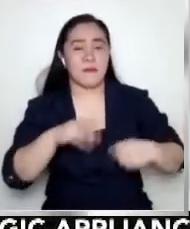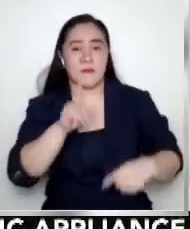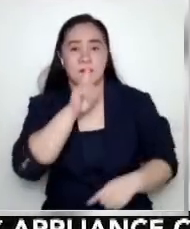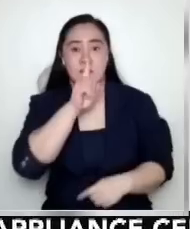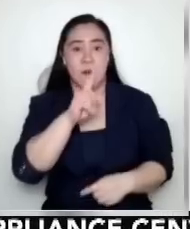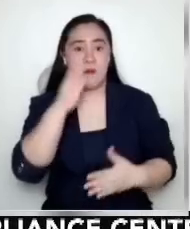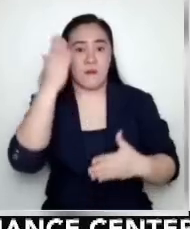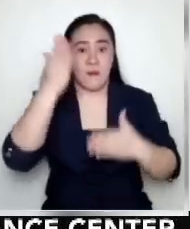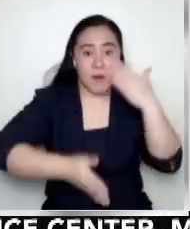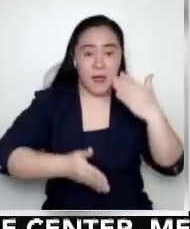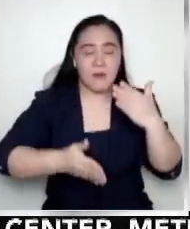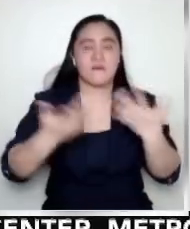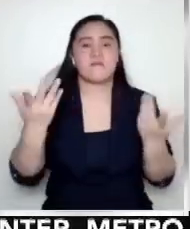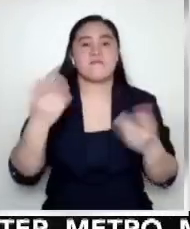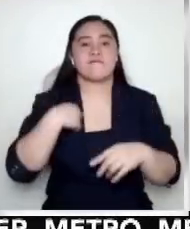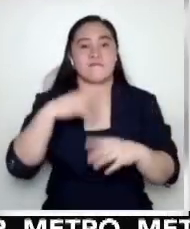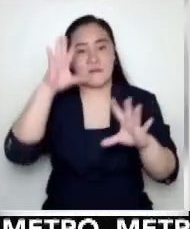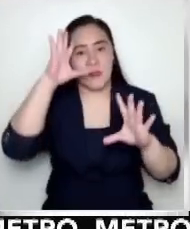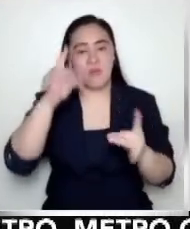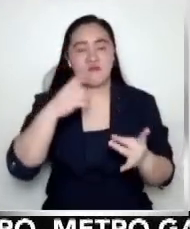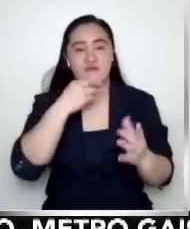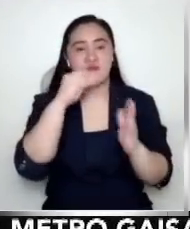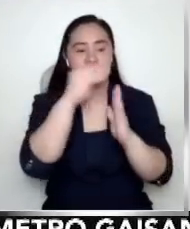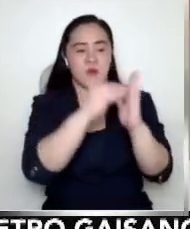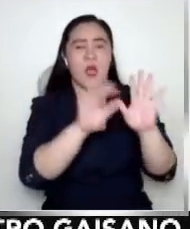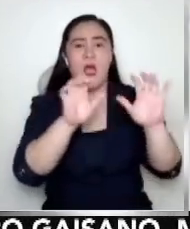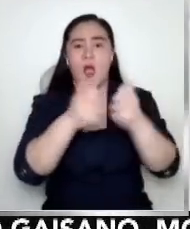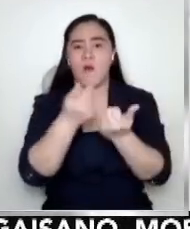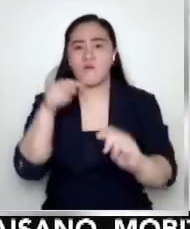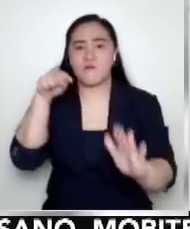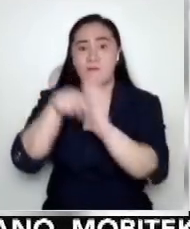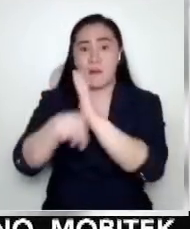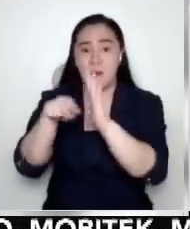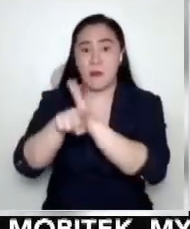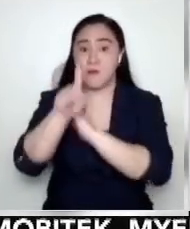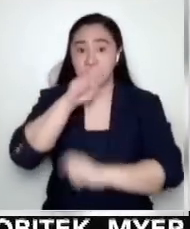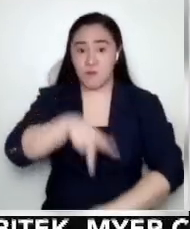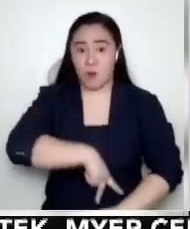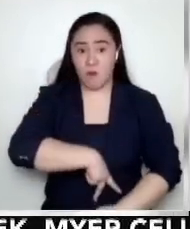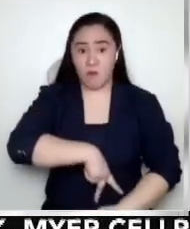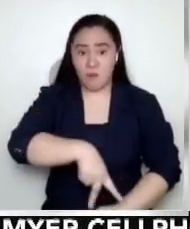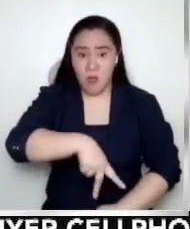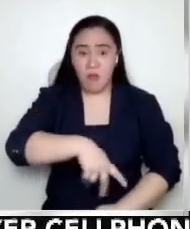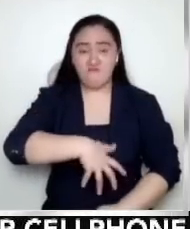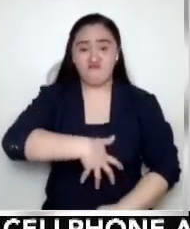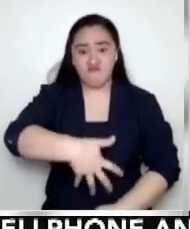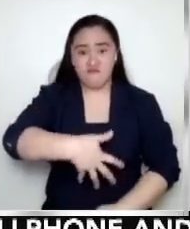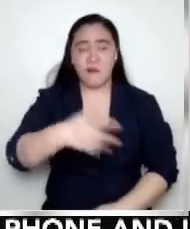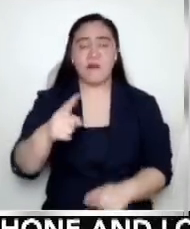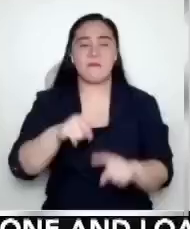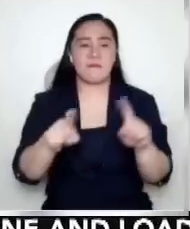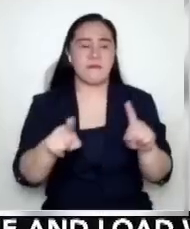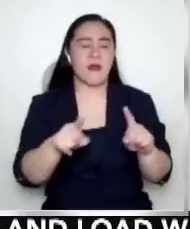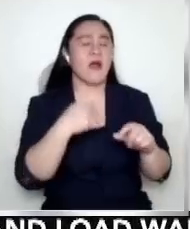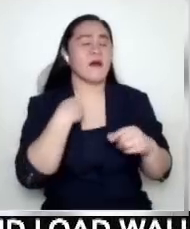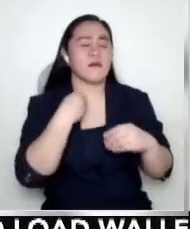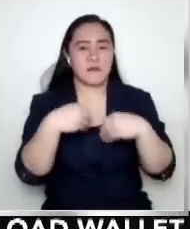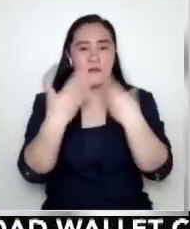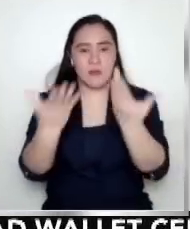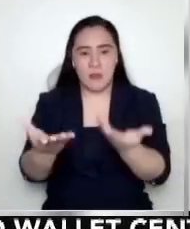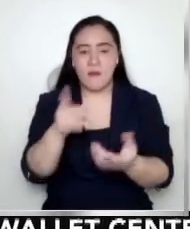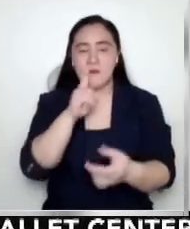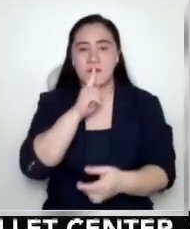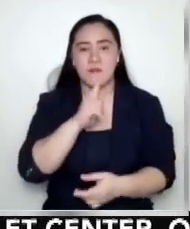si Ranara at kung ito nga ba ay nagdadalang tao. Sa isang liham, nagpaabot ng pagkikiramay sa pamilya si Kuwait Ambassador